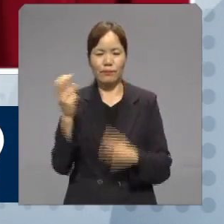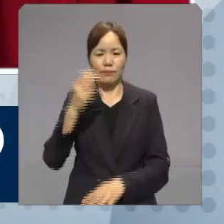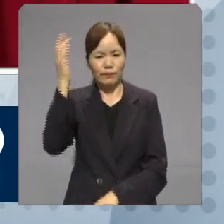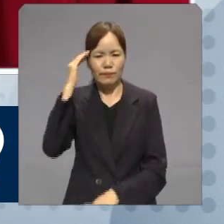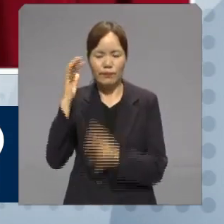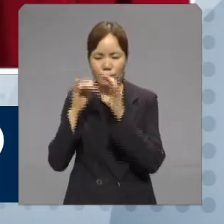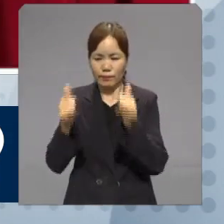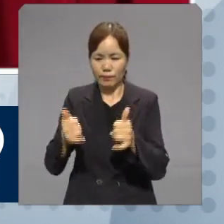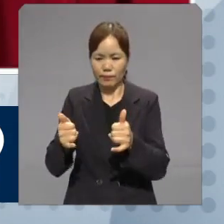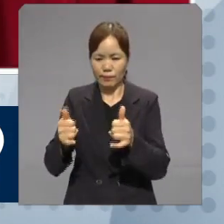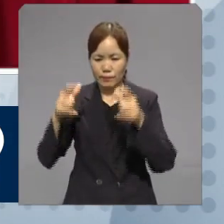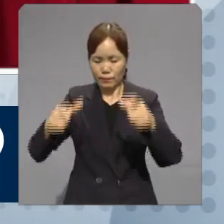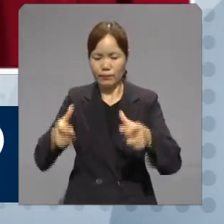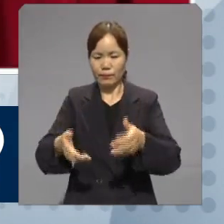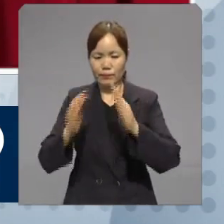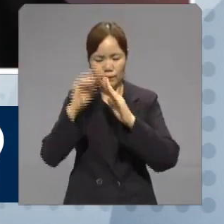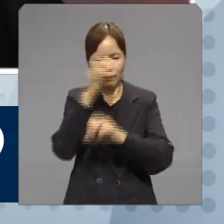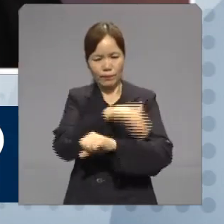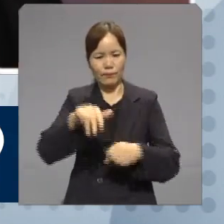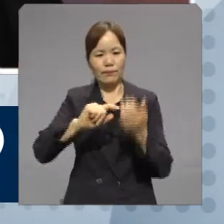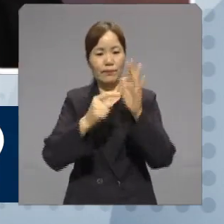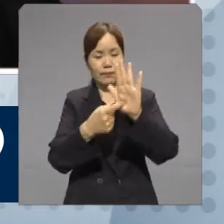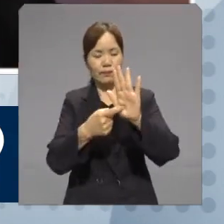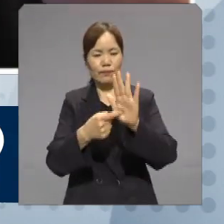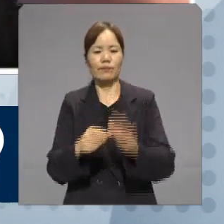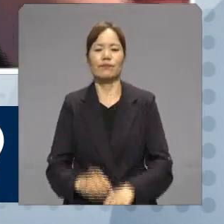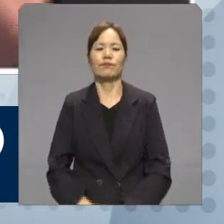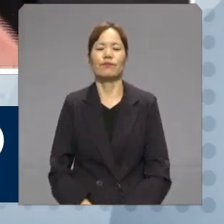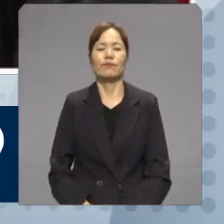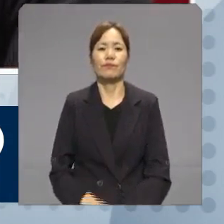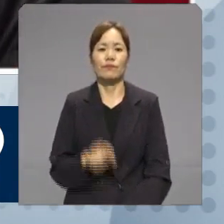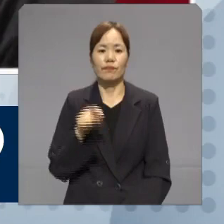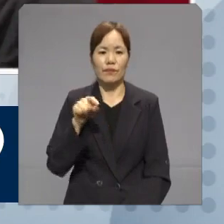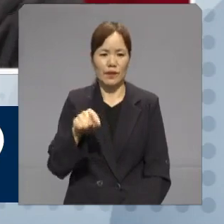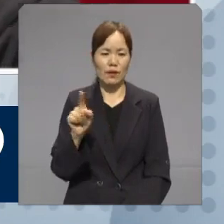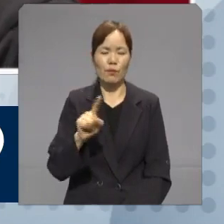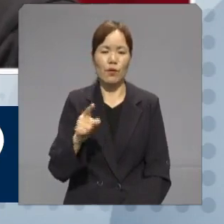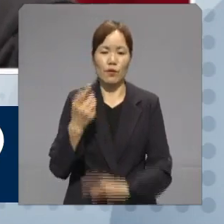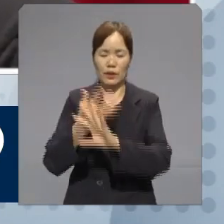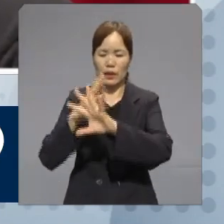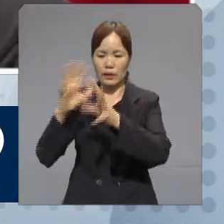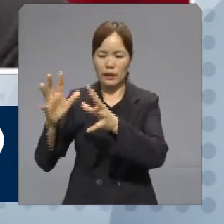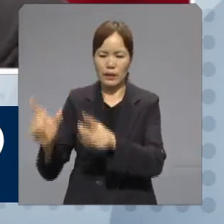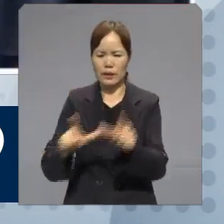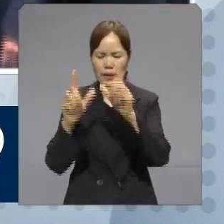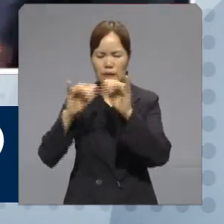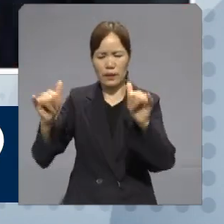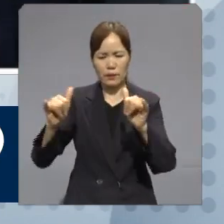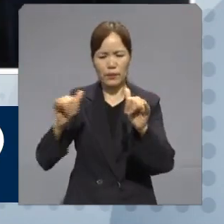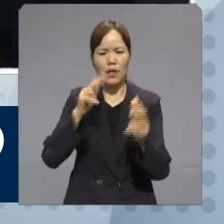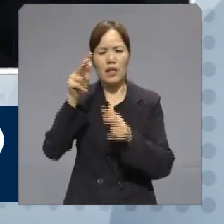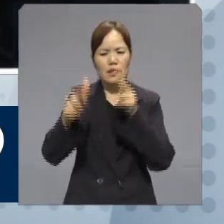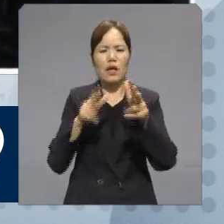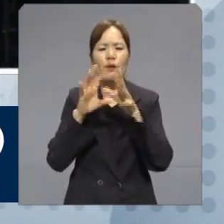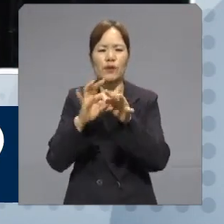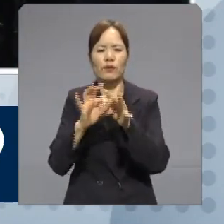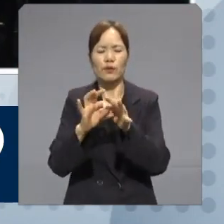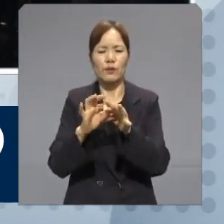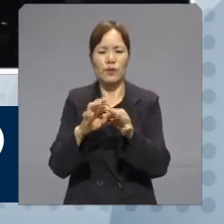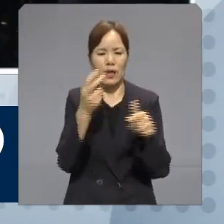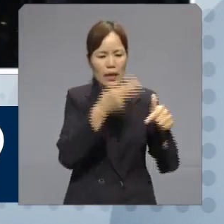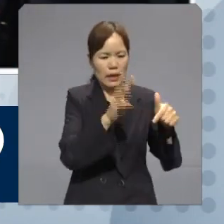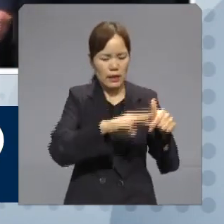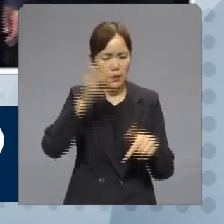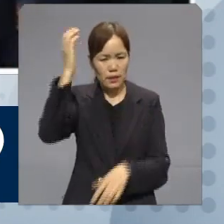건립하는 계획을 발표를 했는데 더 나아가서이 재도포이 비즈니스를 통해서 인천과